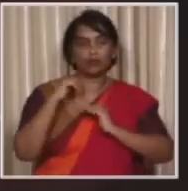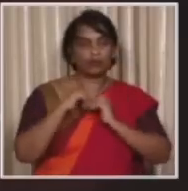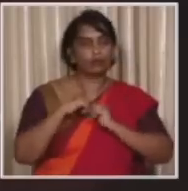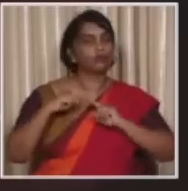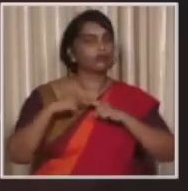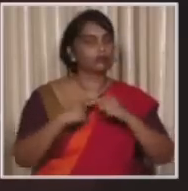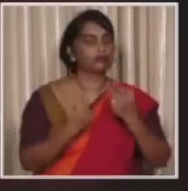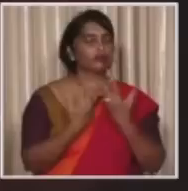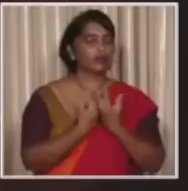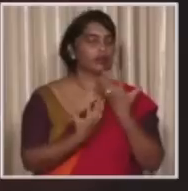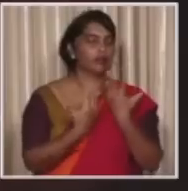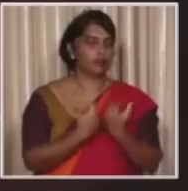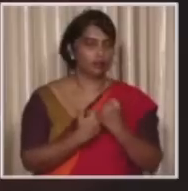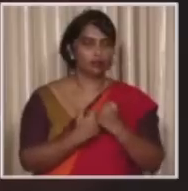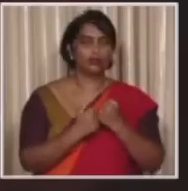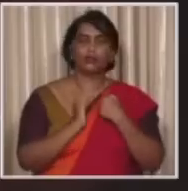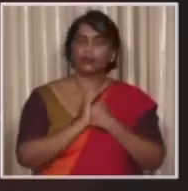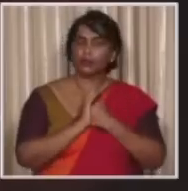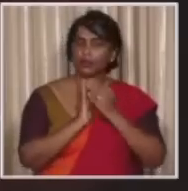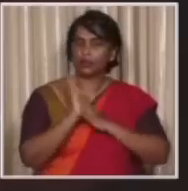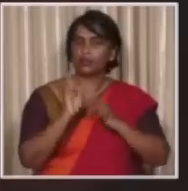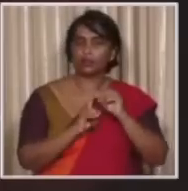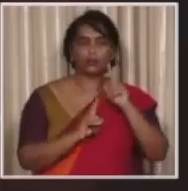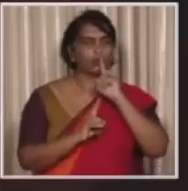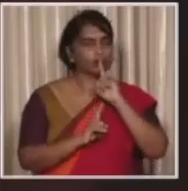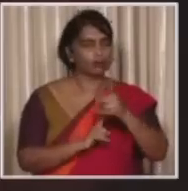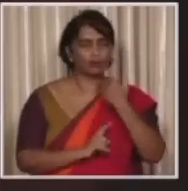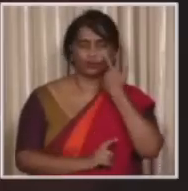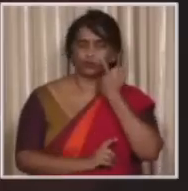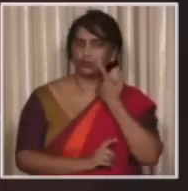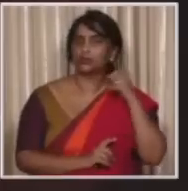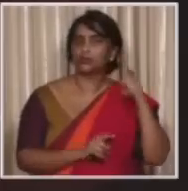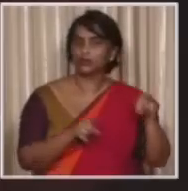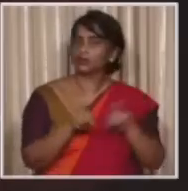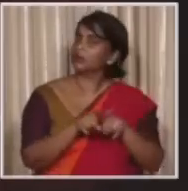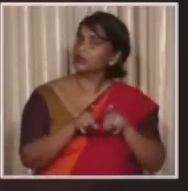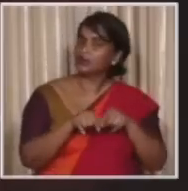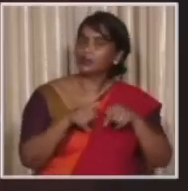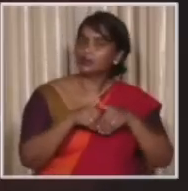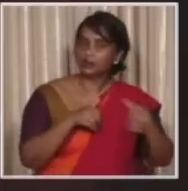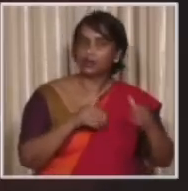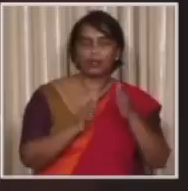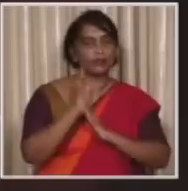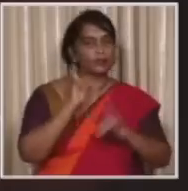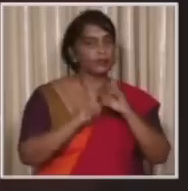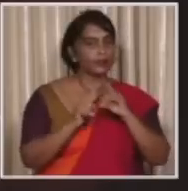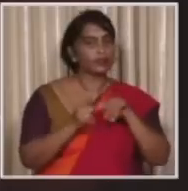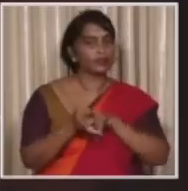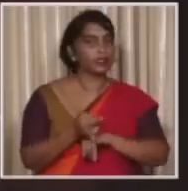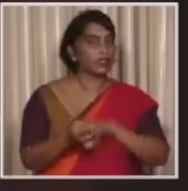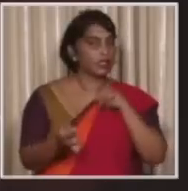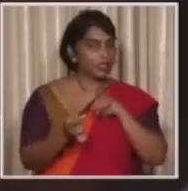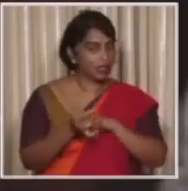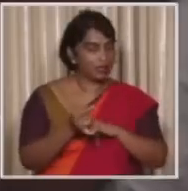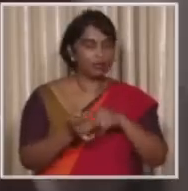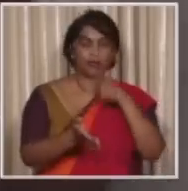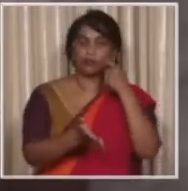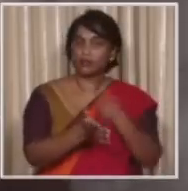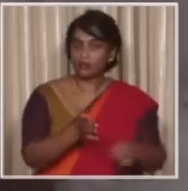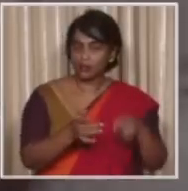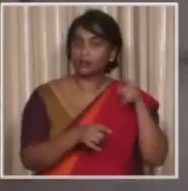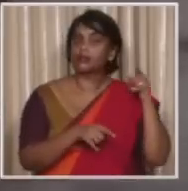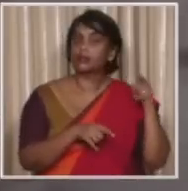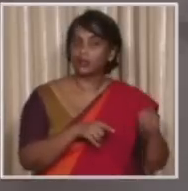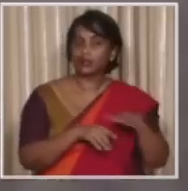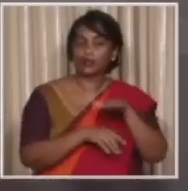අනුව අත්පත් කිරීම කරගන්න කියලා. ගරු මන්ත්‍රීතුමිය කියන්න කනගාටුයි. මේ වෙනකොට අමාත්‍යංශ ලේකම්තුමාගේ අත්සනින්